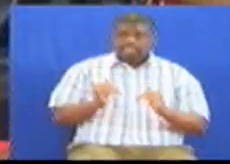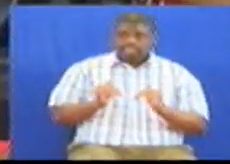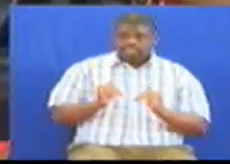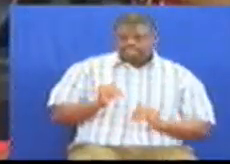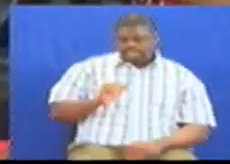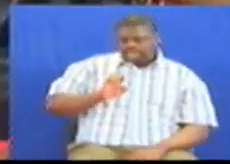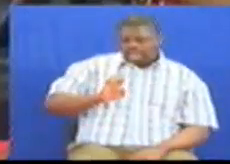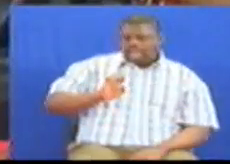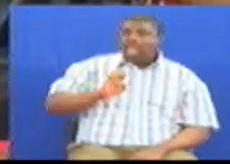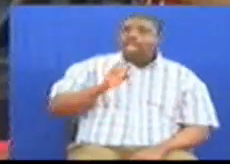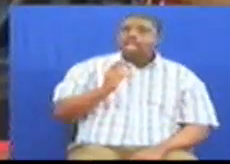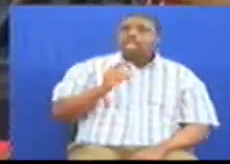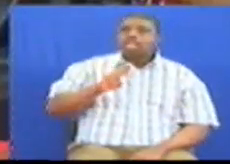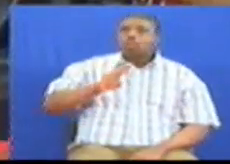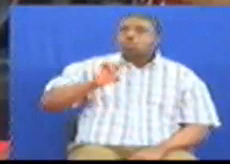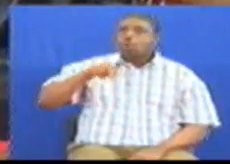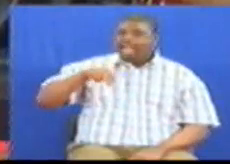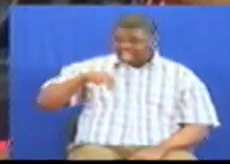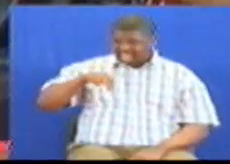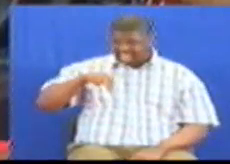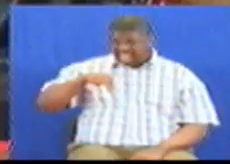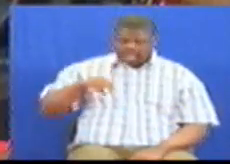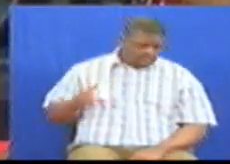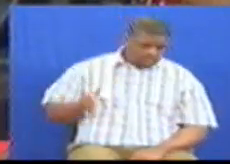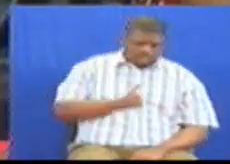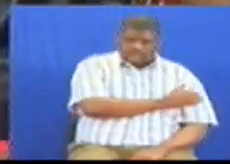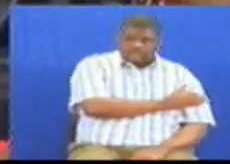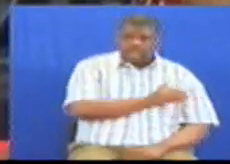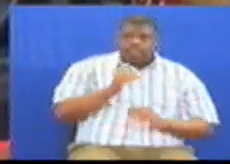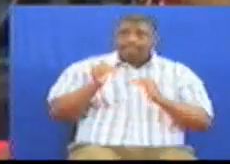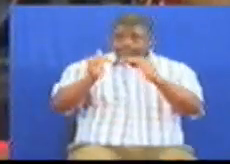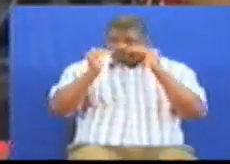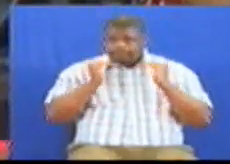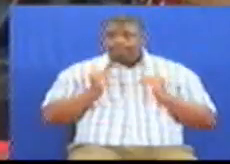Edwin Amandus Ngonyani, Mheshimiwa